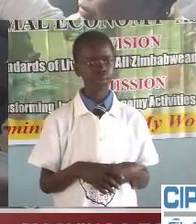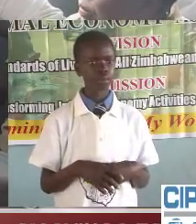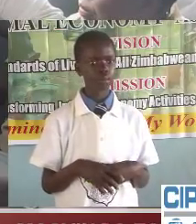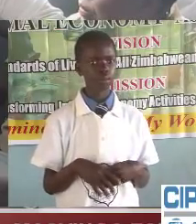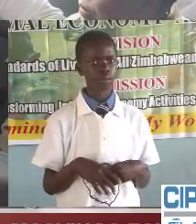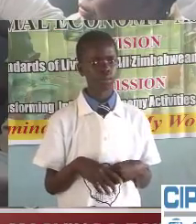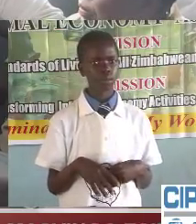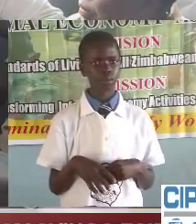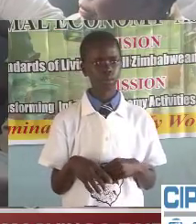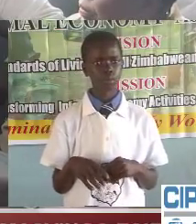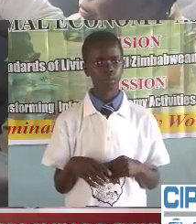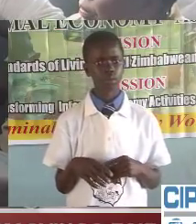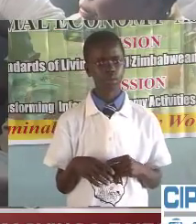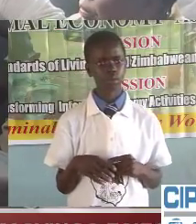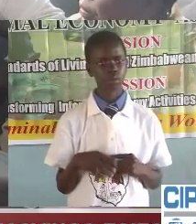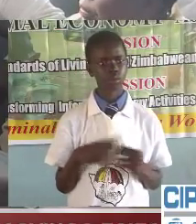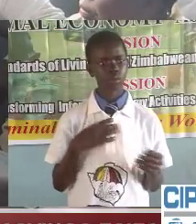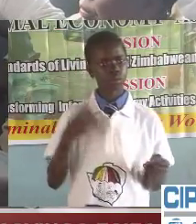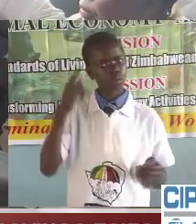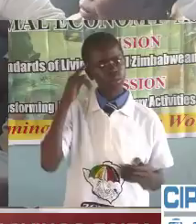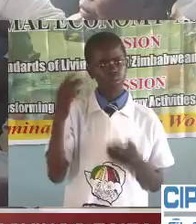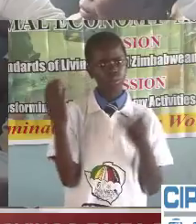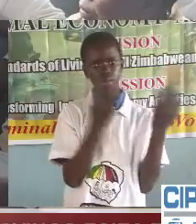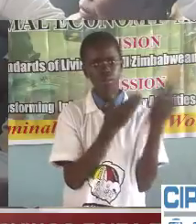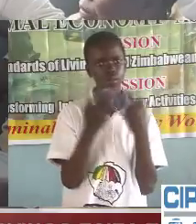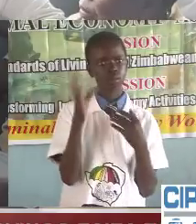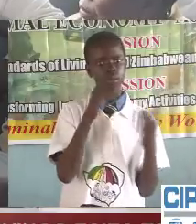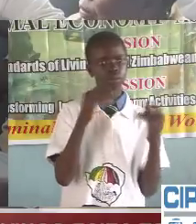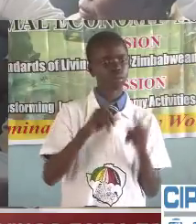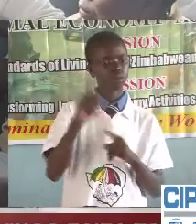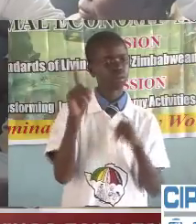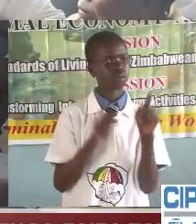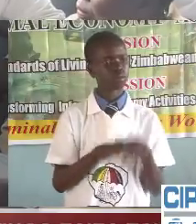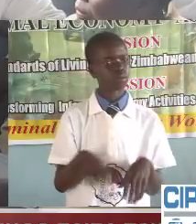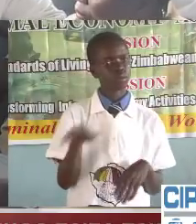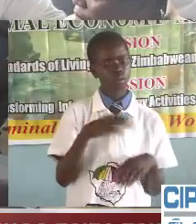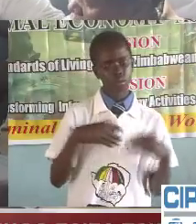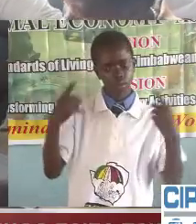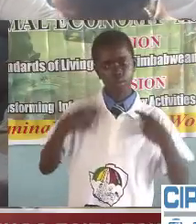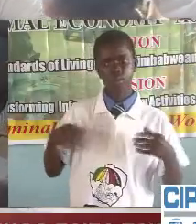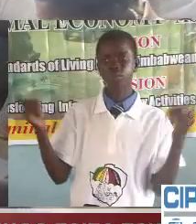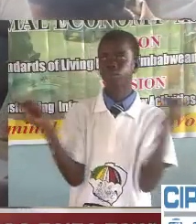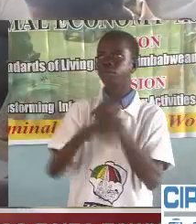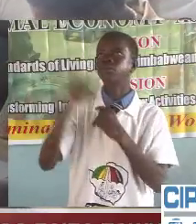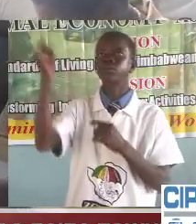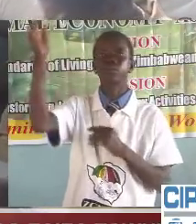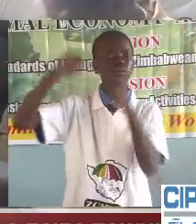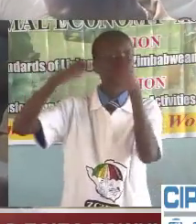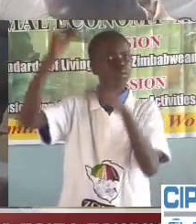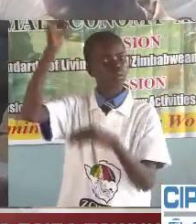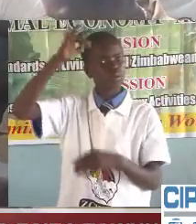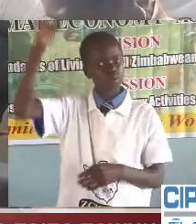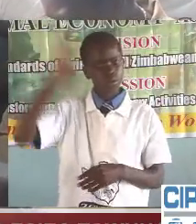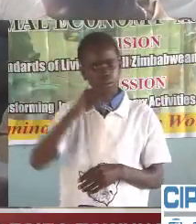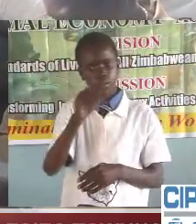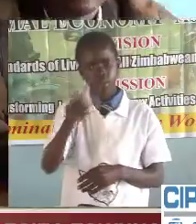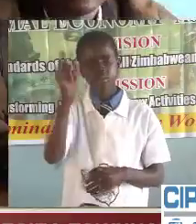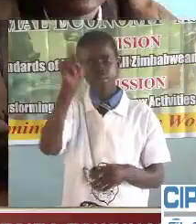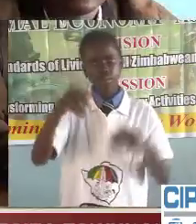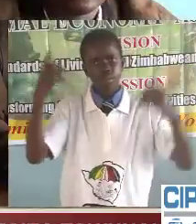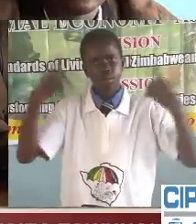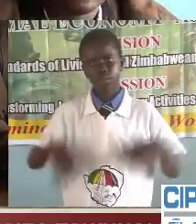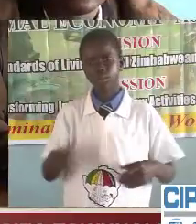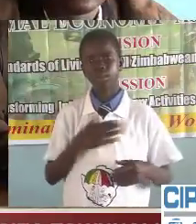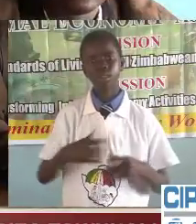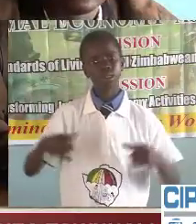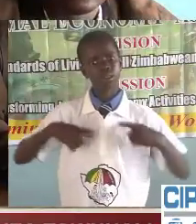ukoko munongogara. Ndaikuda munoverenga nyaya idzodzedzo. Inyaya dzinofanira kuchinjirwa kumusoro uko kuti kodzero dzomunhu wakaremara